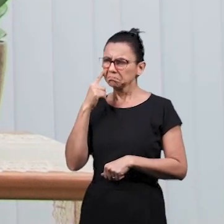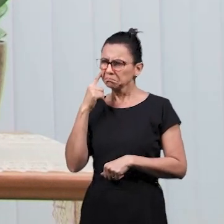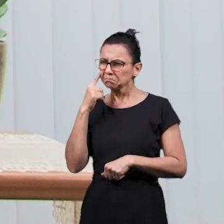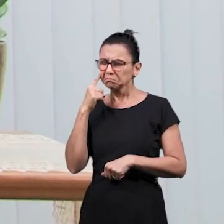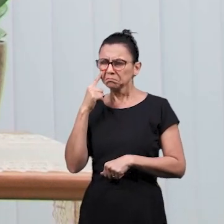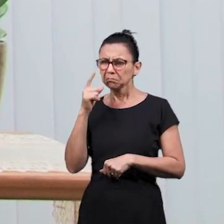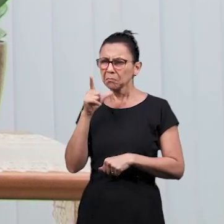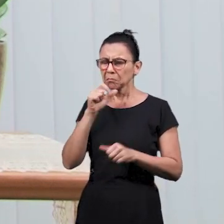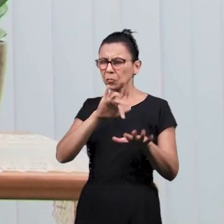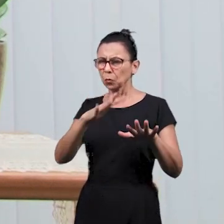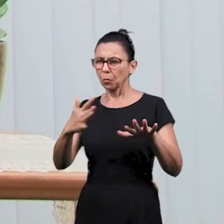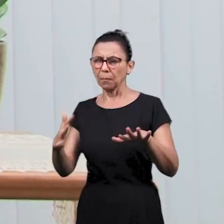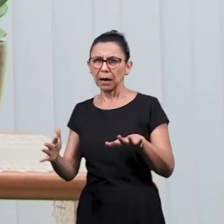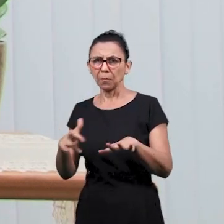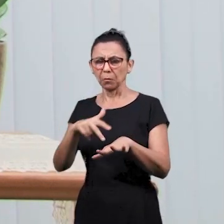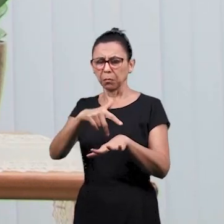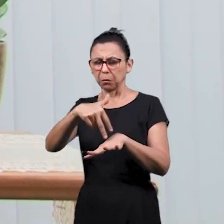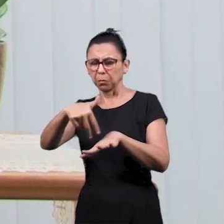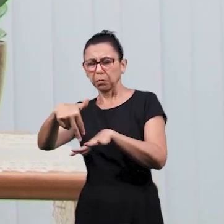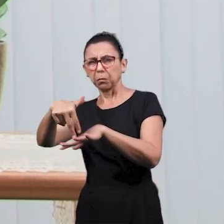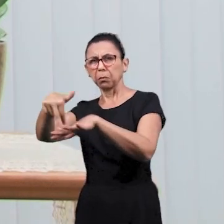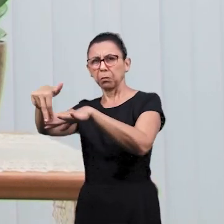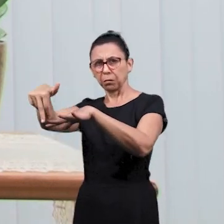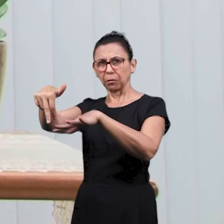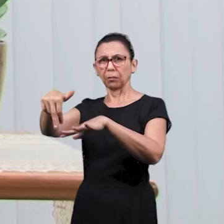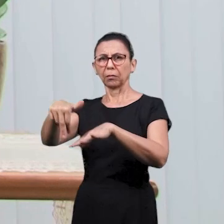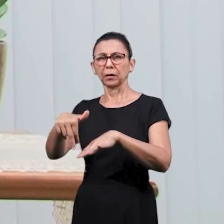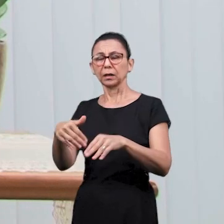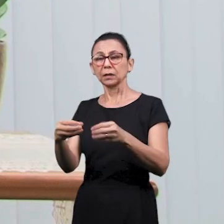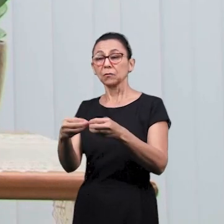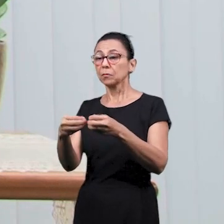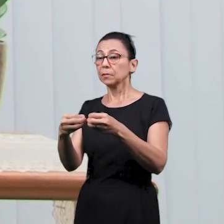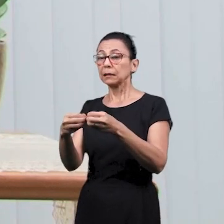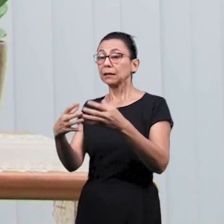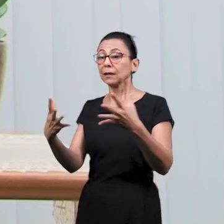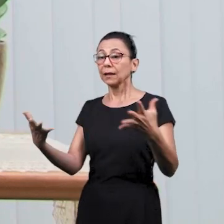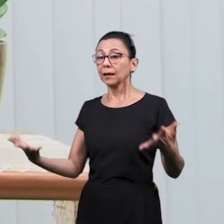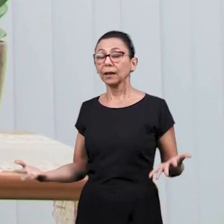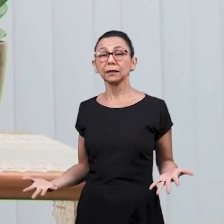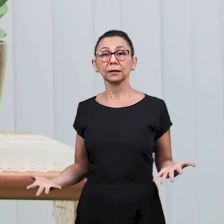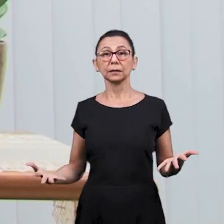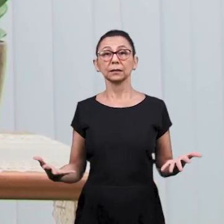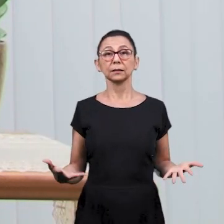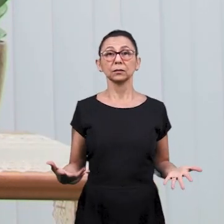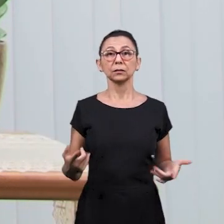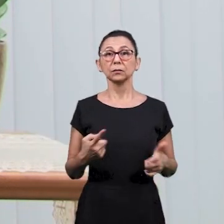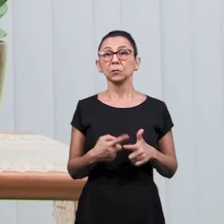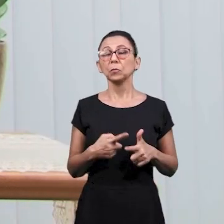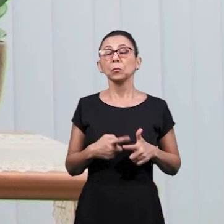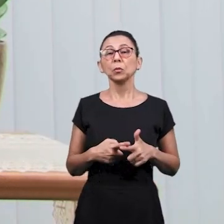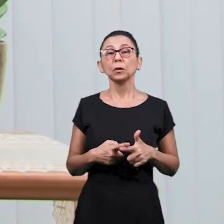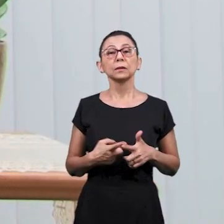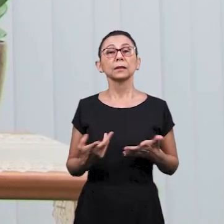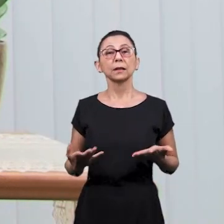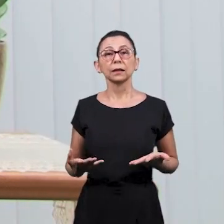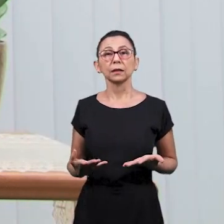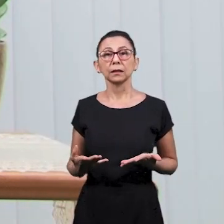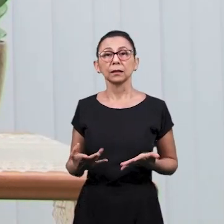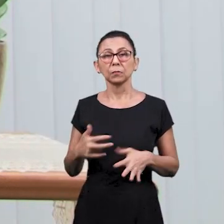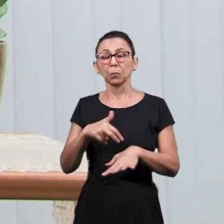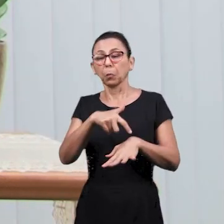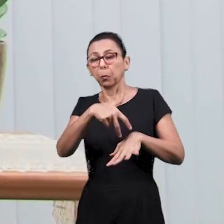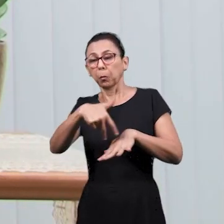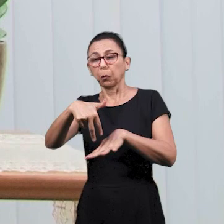по морю, сверху, по волнам? Господь Иисус совершил множество чудес, но почему Он сделал вот именно